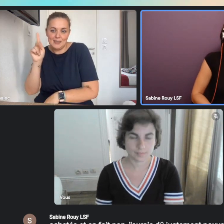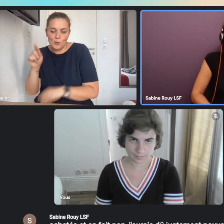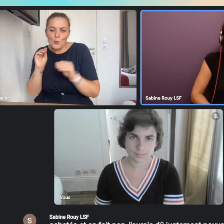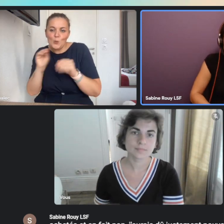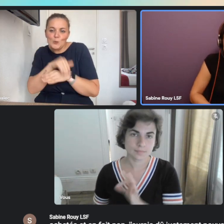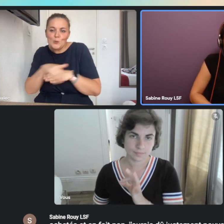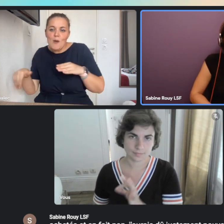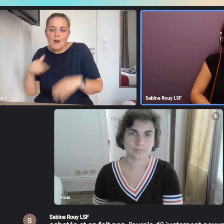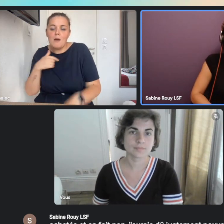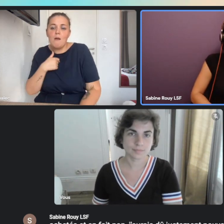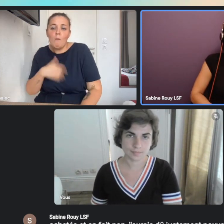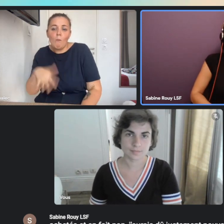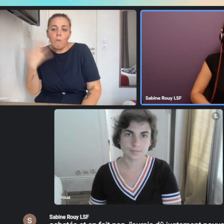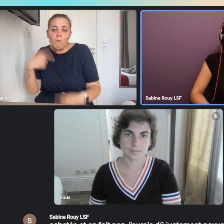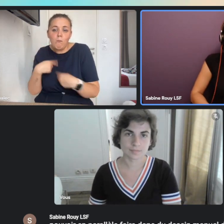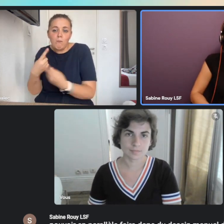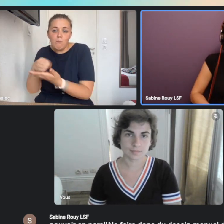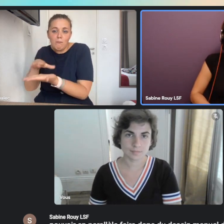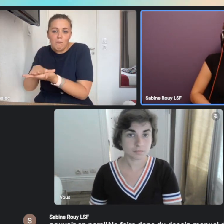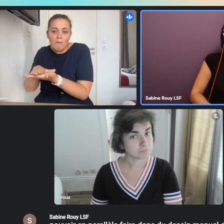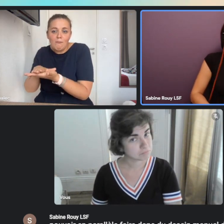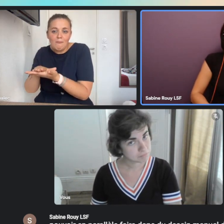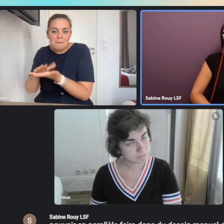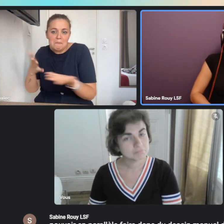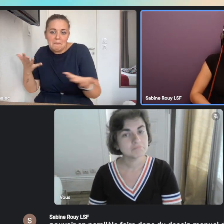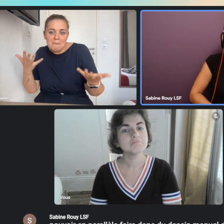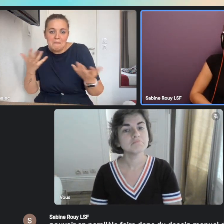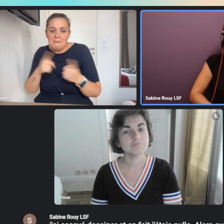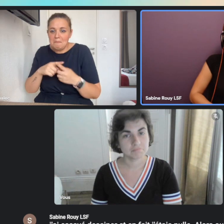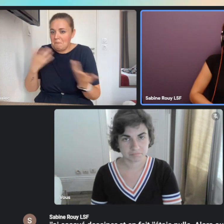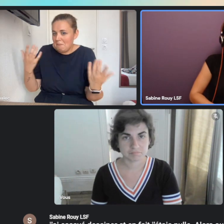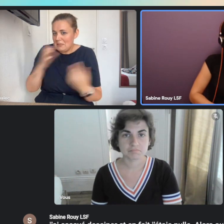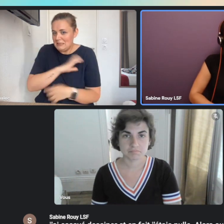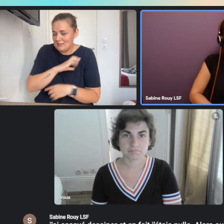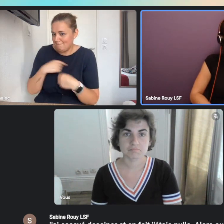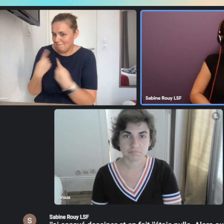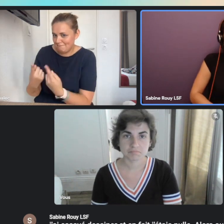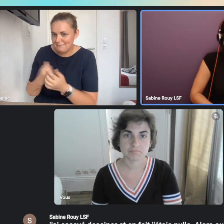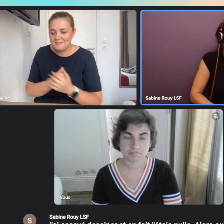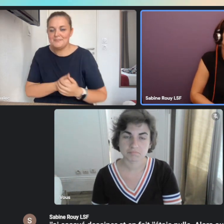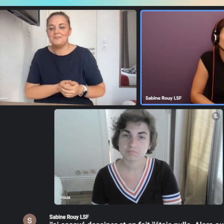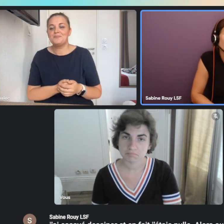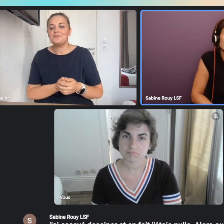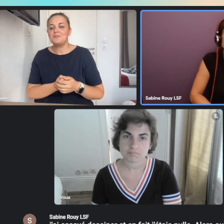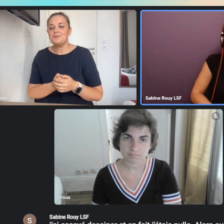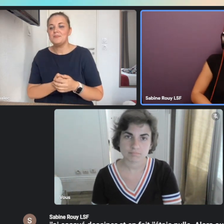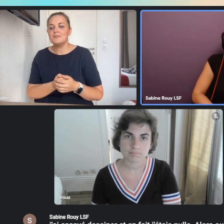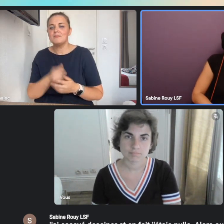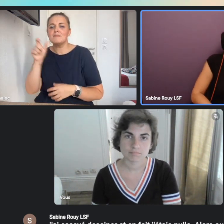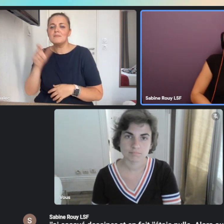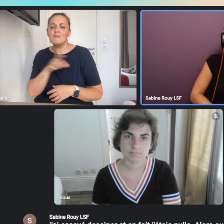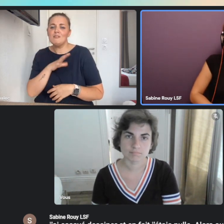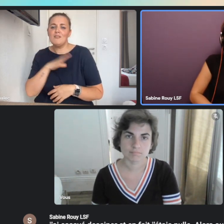une école de dessin sur Paris qui donnait des cours du soir. Je dis: «Oh bah tiens, je vais m'inscrire». Donc je me suis dit: «Tiens, je vais essayer».